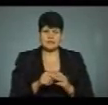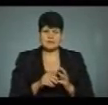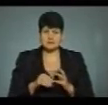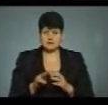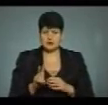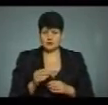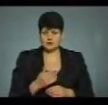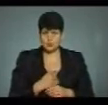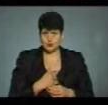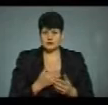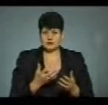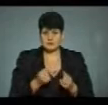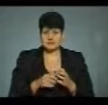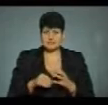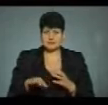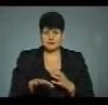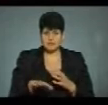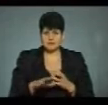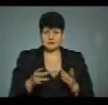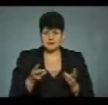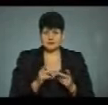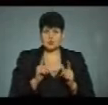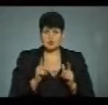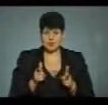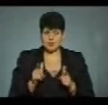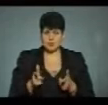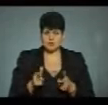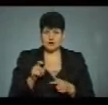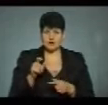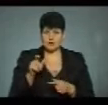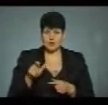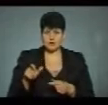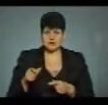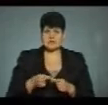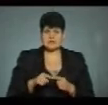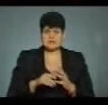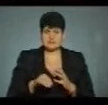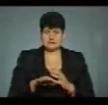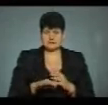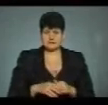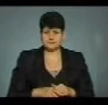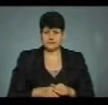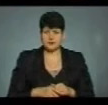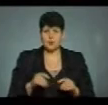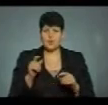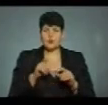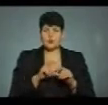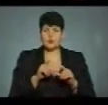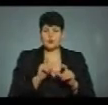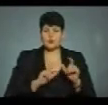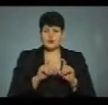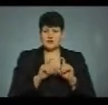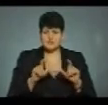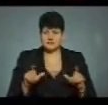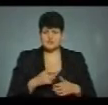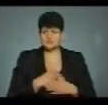бажає отримати земельні ділянки, то потрібна згода користувача цієї земельної ділянки. Університет не вправі давати таку згоду,